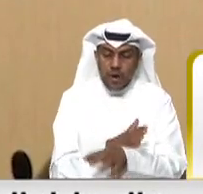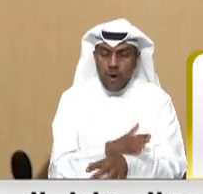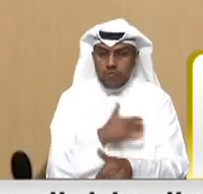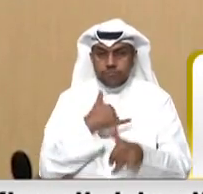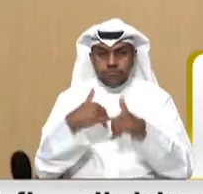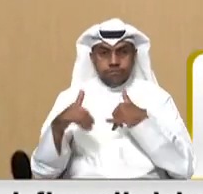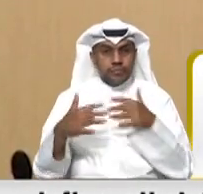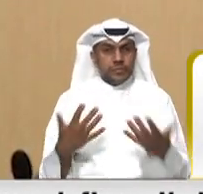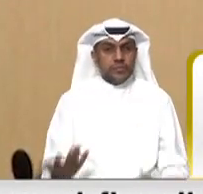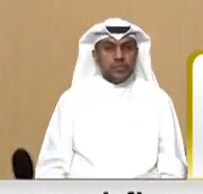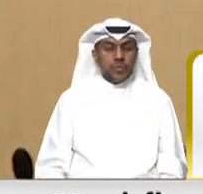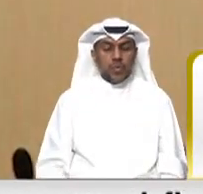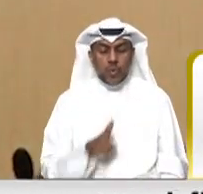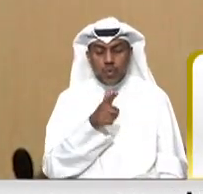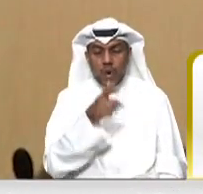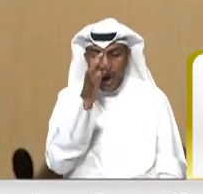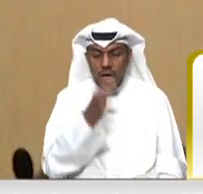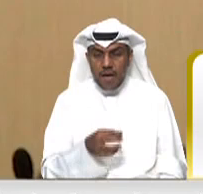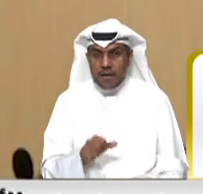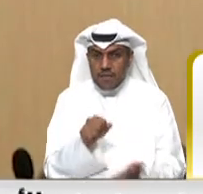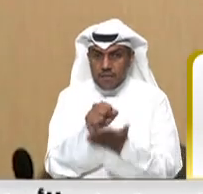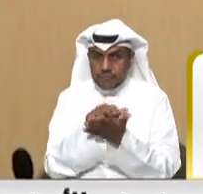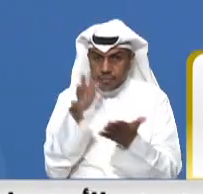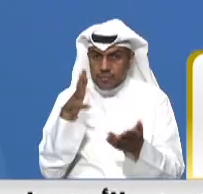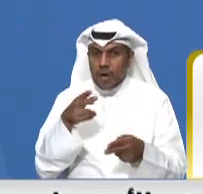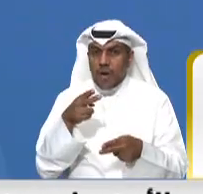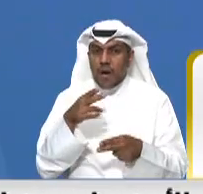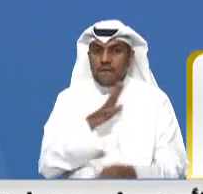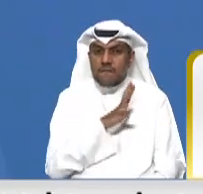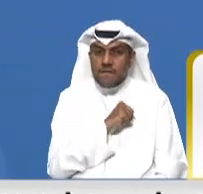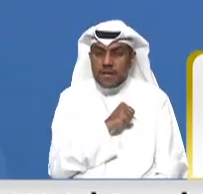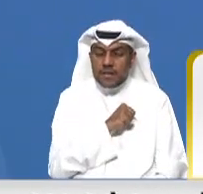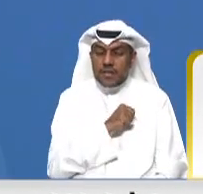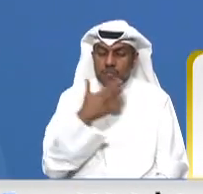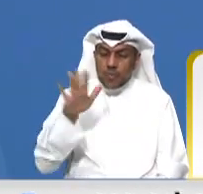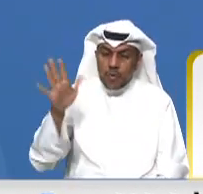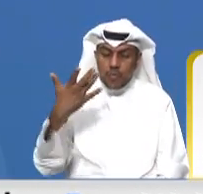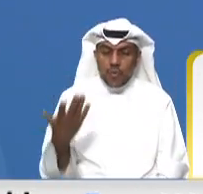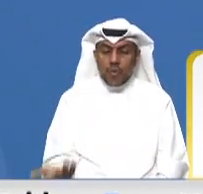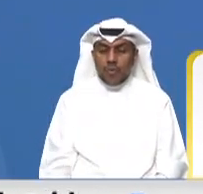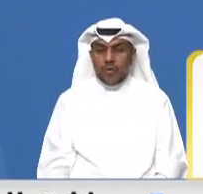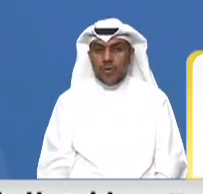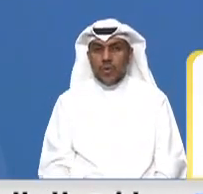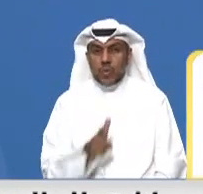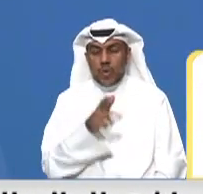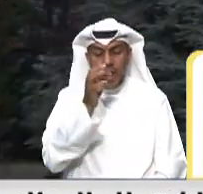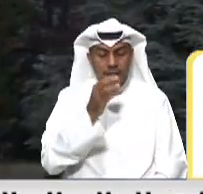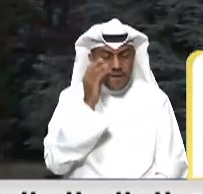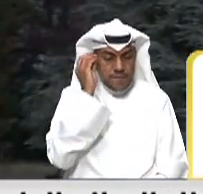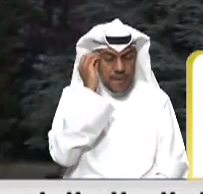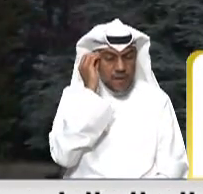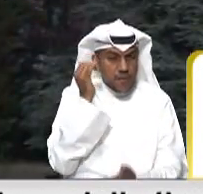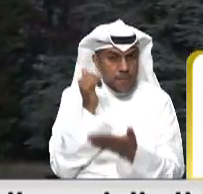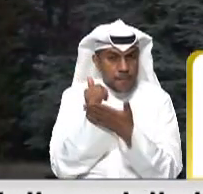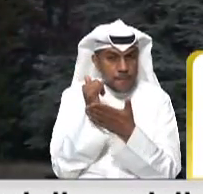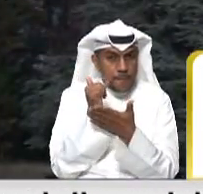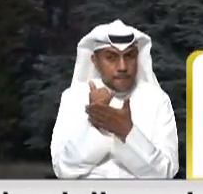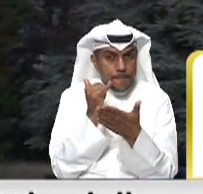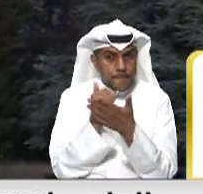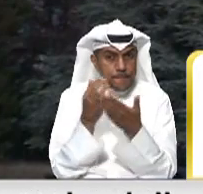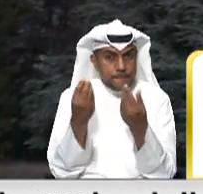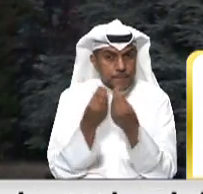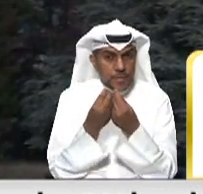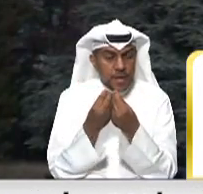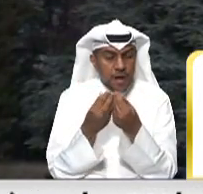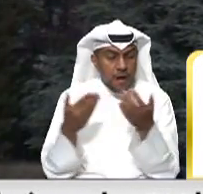يقوض حل الدولتين وملف اللاجئين الفلسطينيين، مشددا على أن الوكالة ستبقى إلى حين إقامة